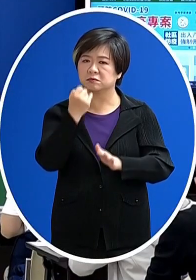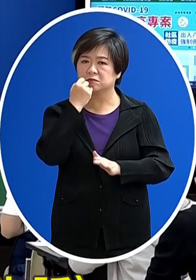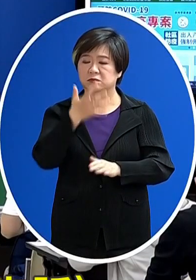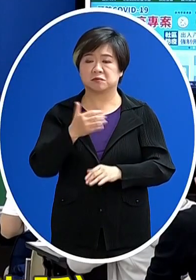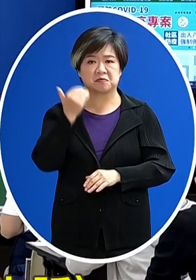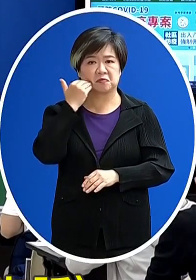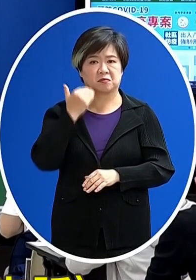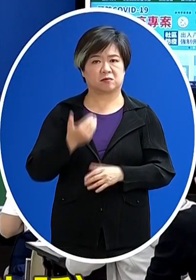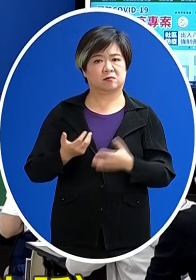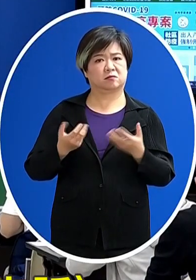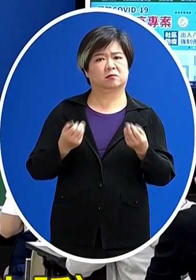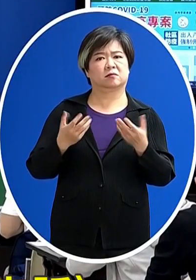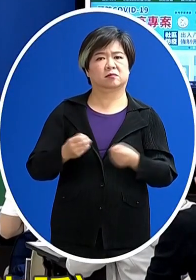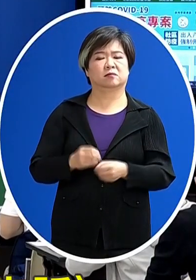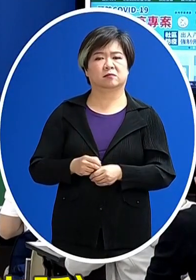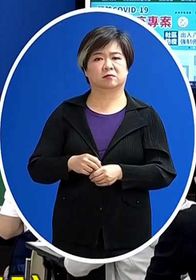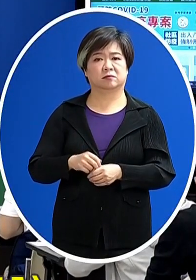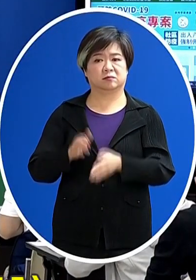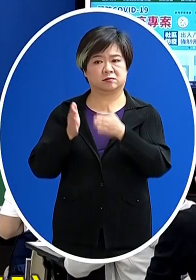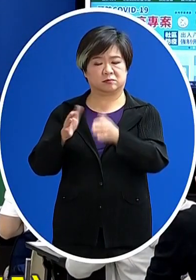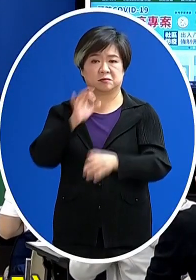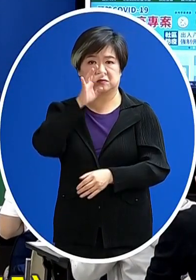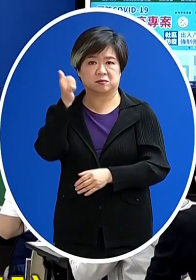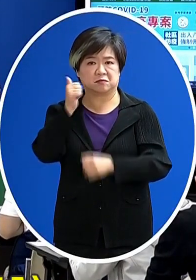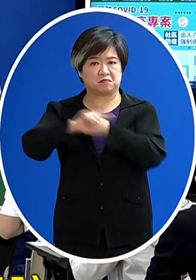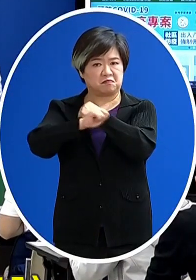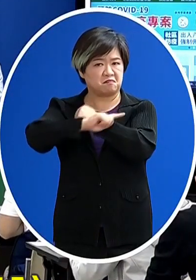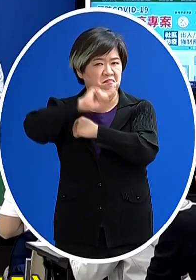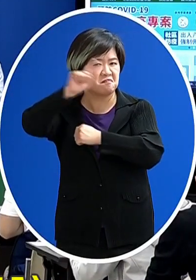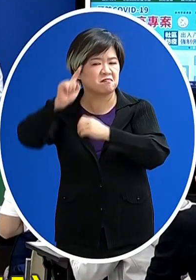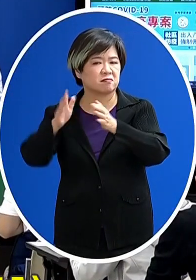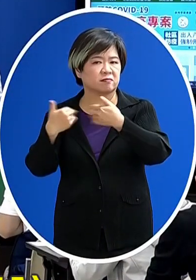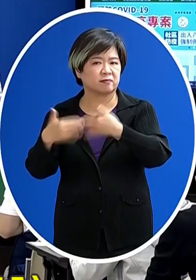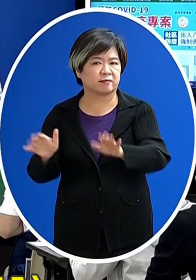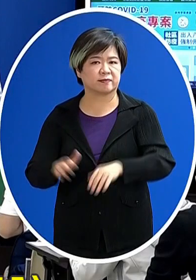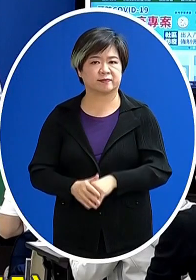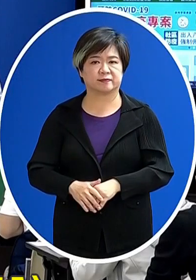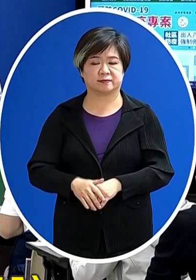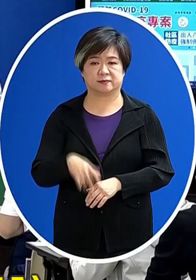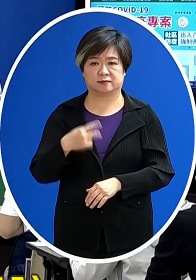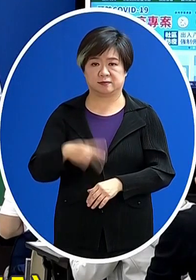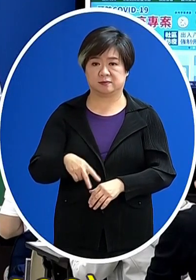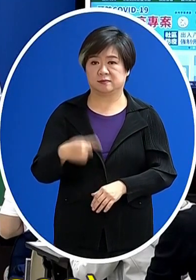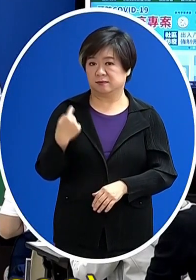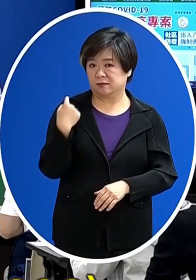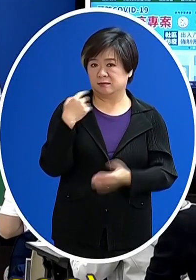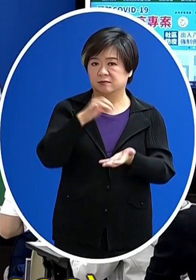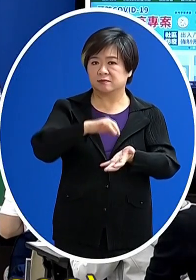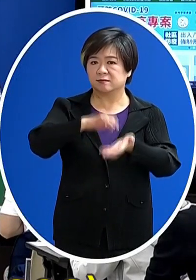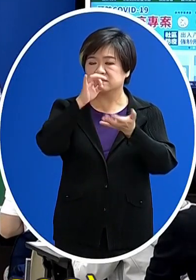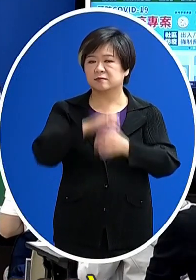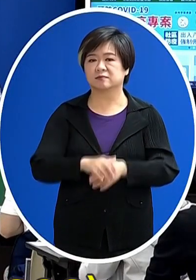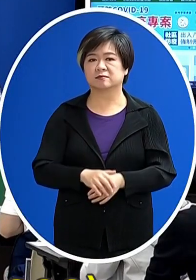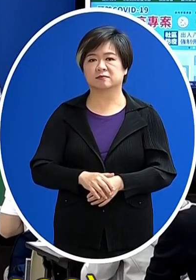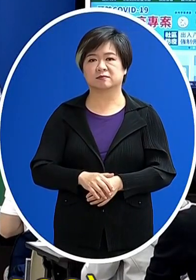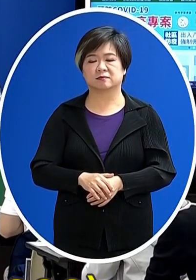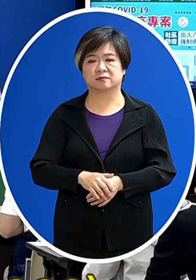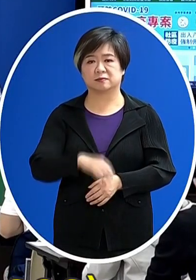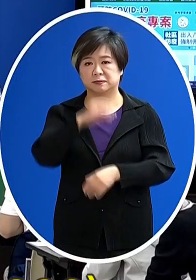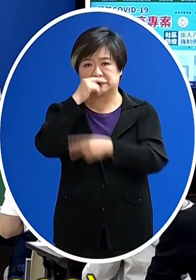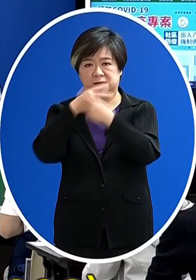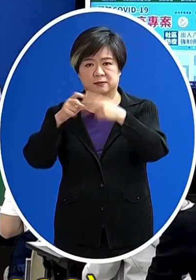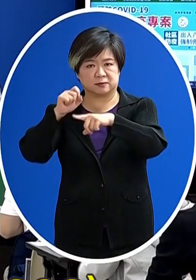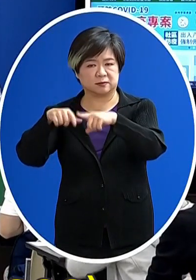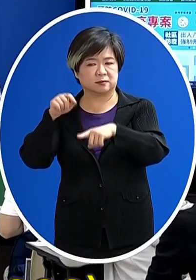对吴子嘉提出告，就是做提告这样子。那另外就是昨天也有提到是说，雅各城这